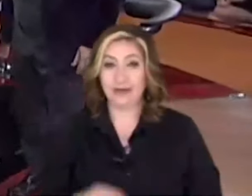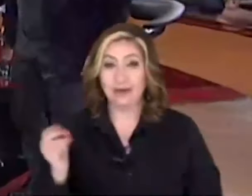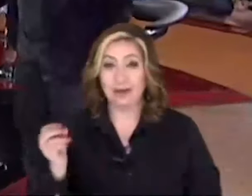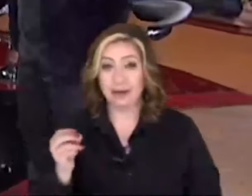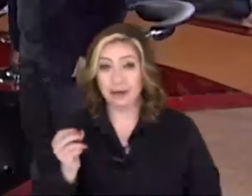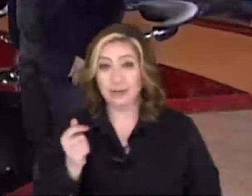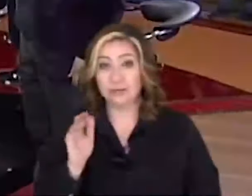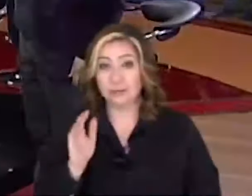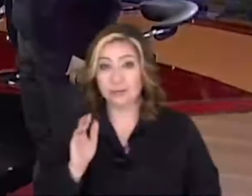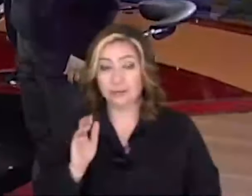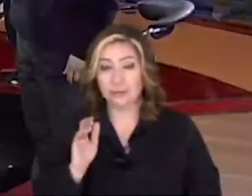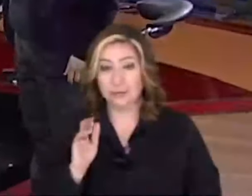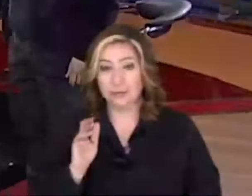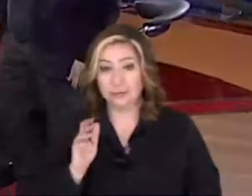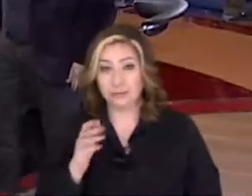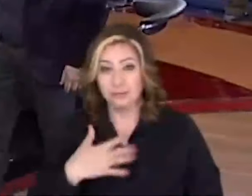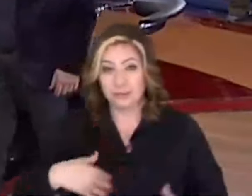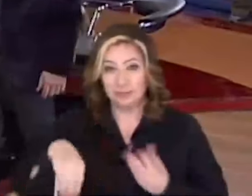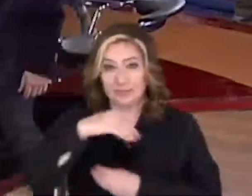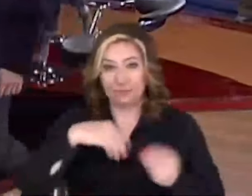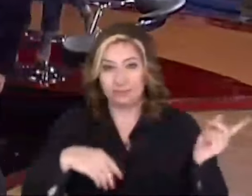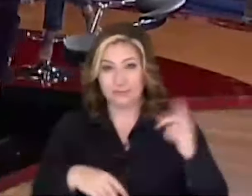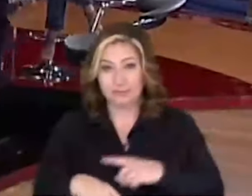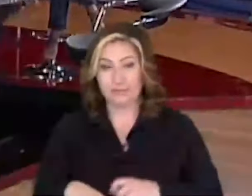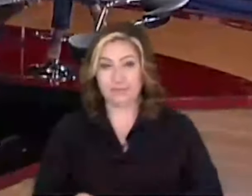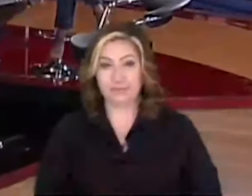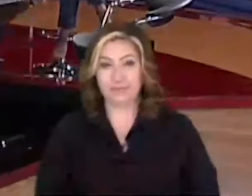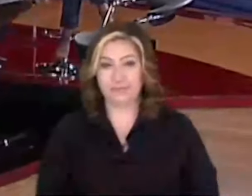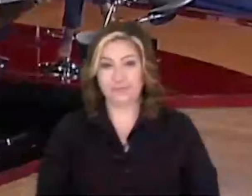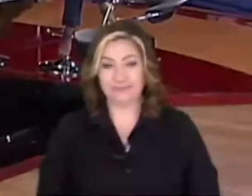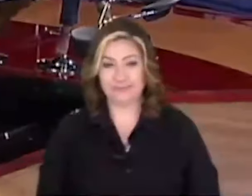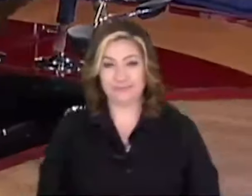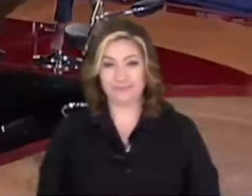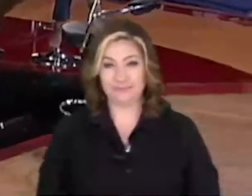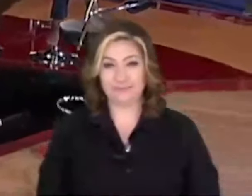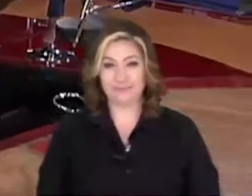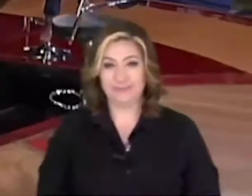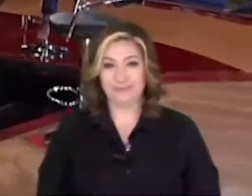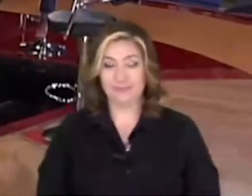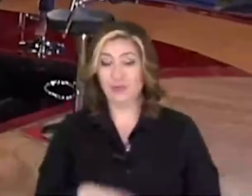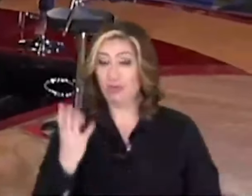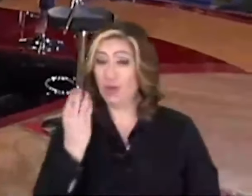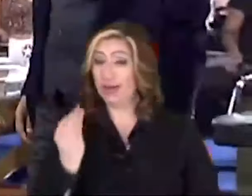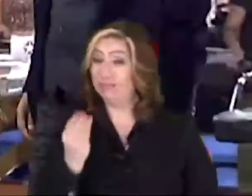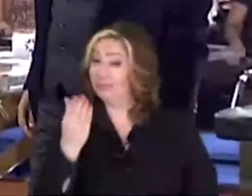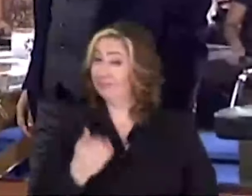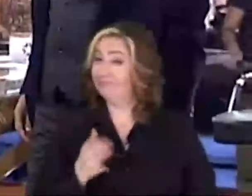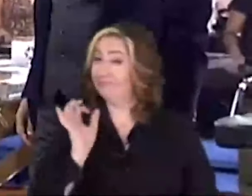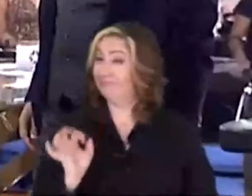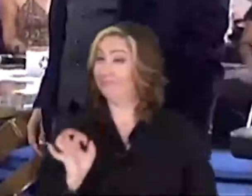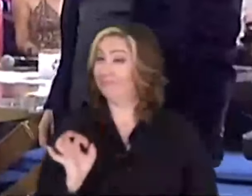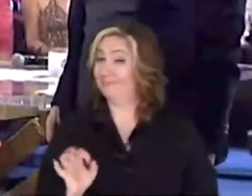Kaçma ama. Çok iyisin be.